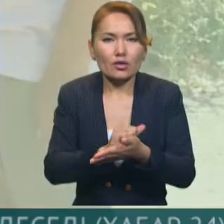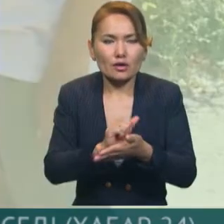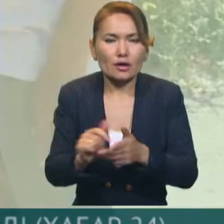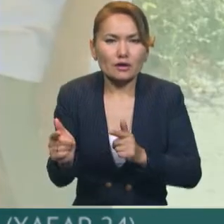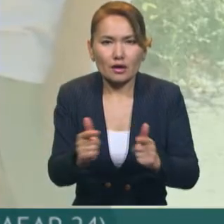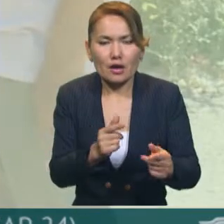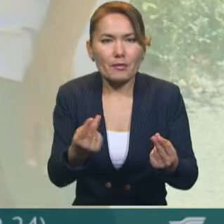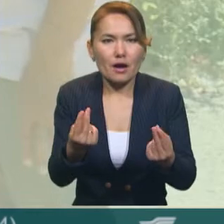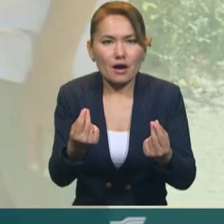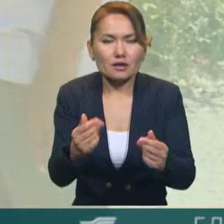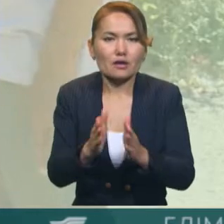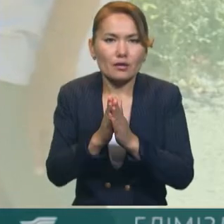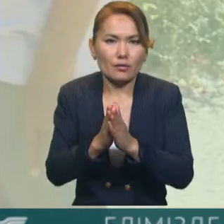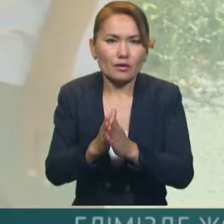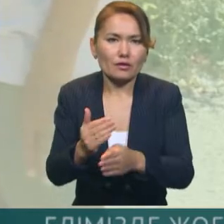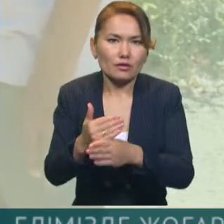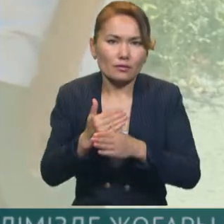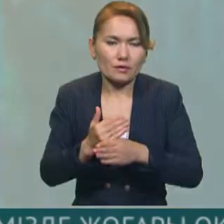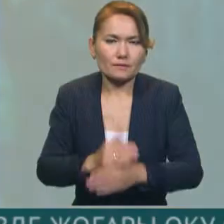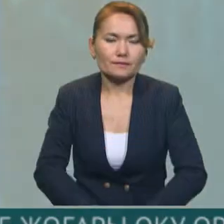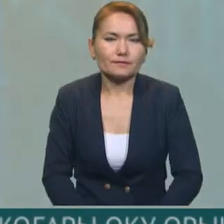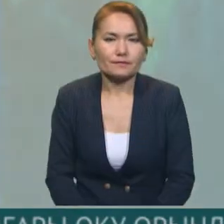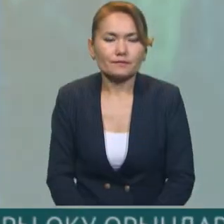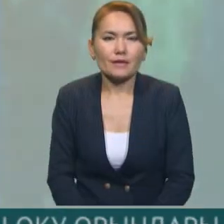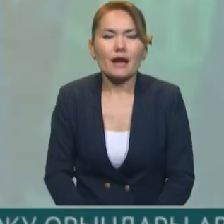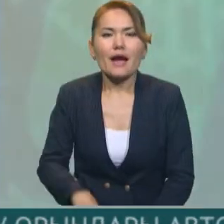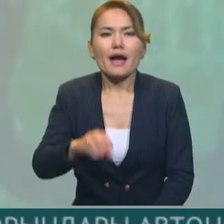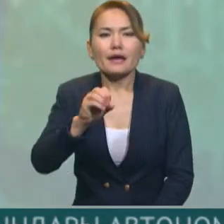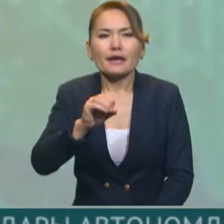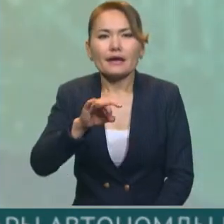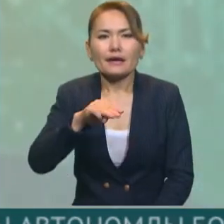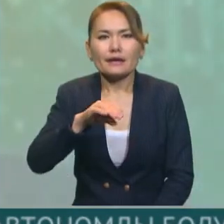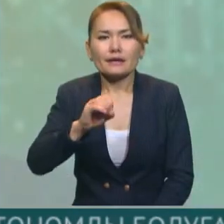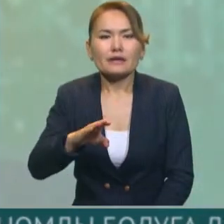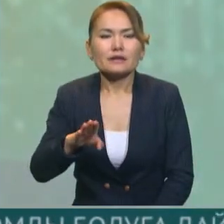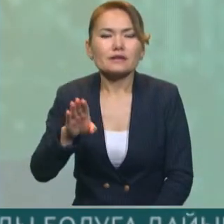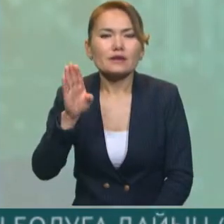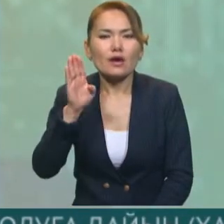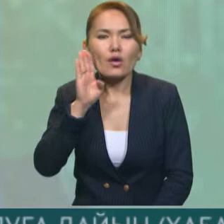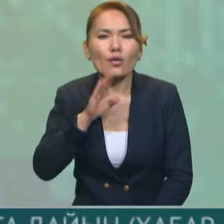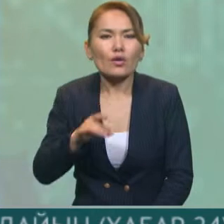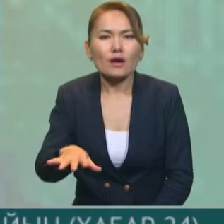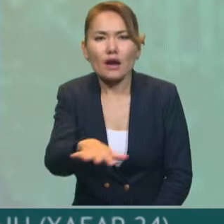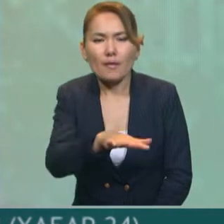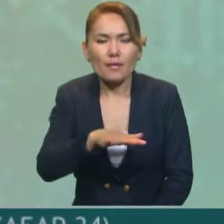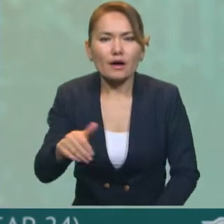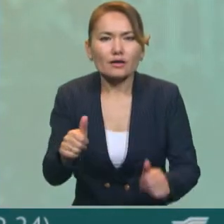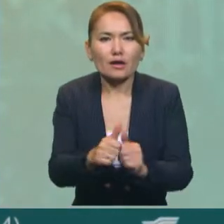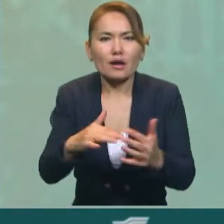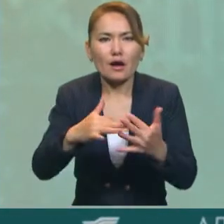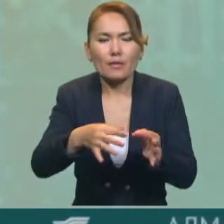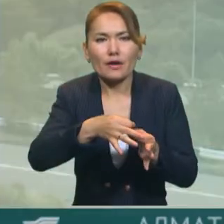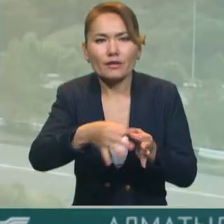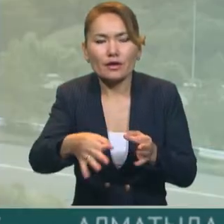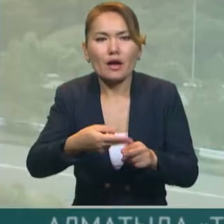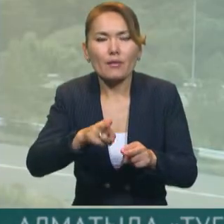ақша бөлінсе деген сондай нәтиже күтудеміз. Ертіс өңірінің киелі өлкесі Баянауыл ауданының тамырына қан жүгірді.